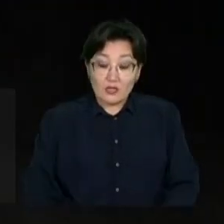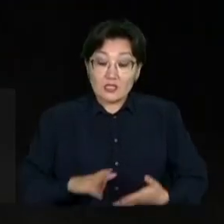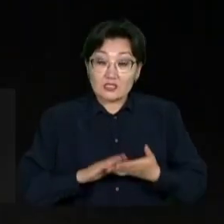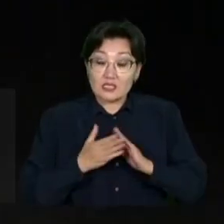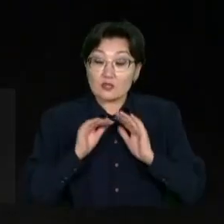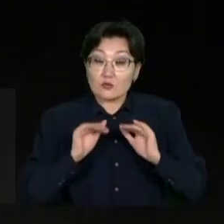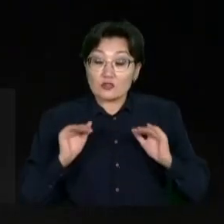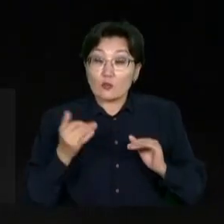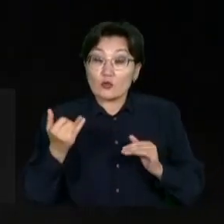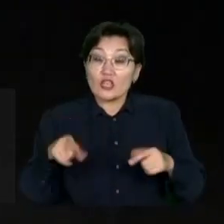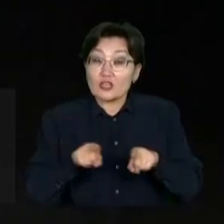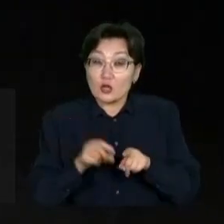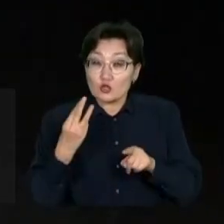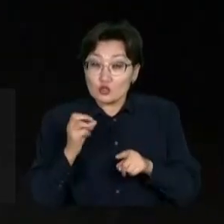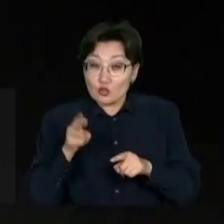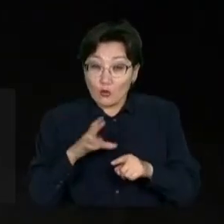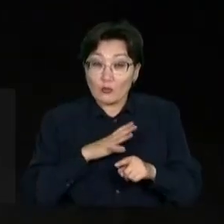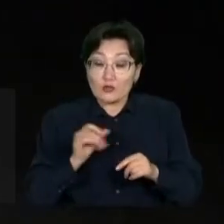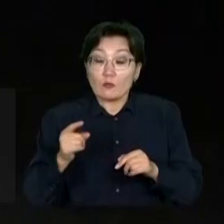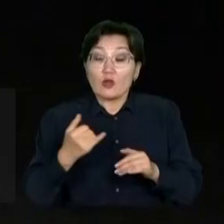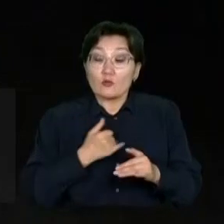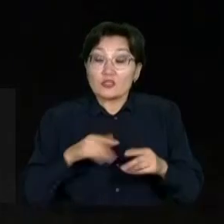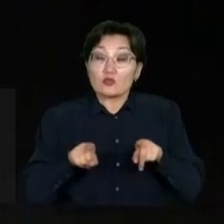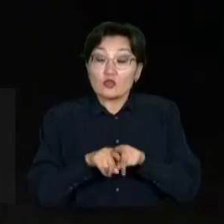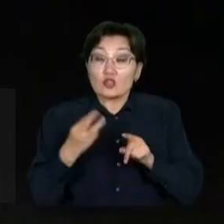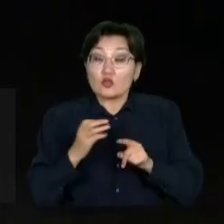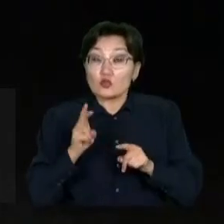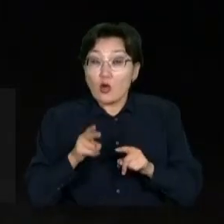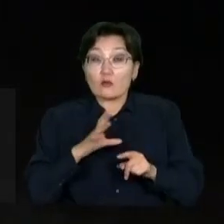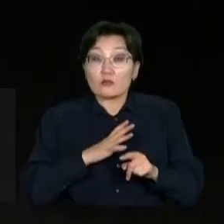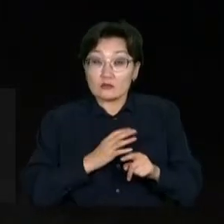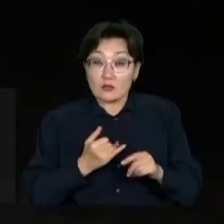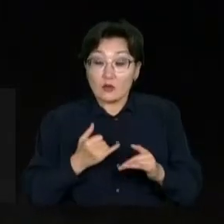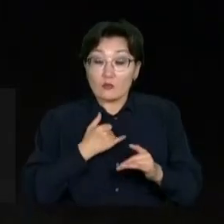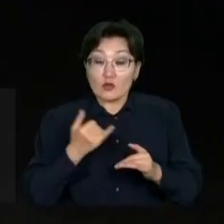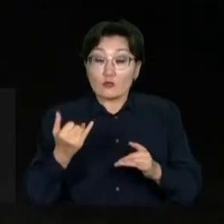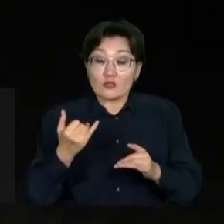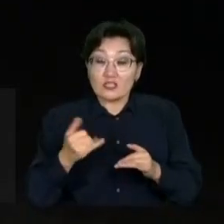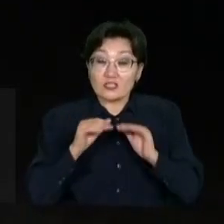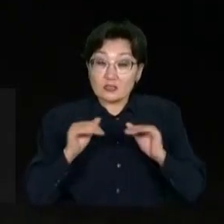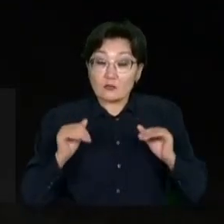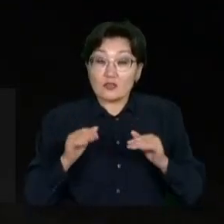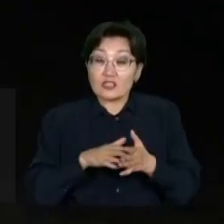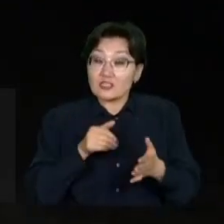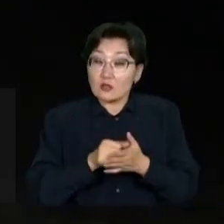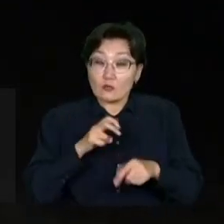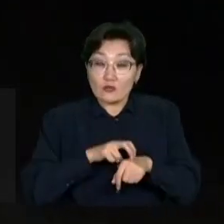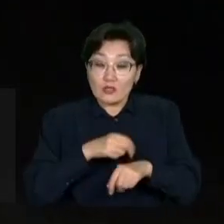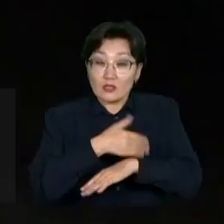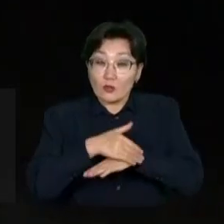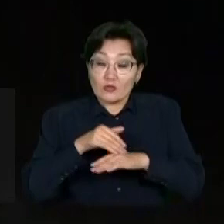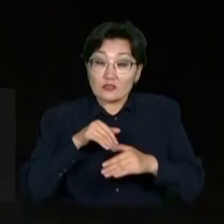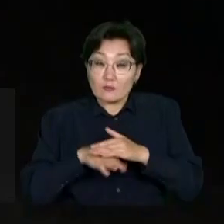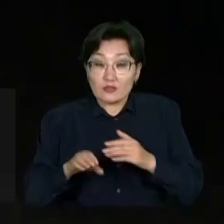детей, конечно, у них такой шок был. Ну, не то, что у них, у меня то же самое. У них вот до сих пор они боятся на улицу